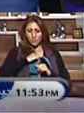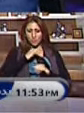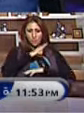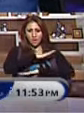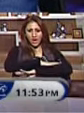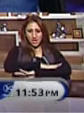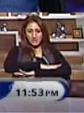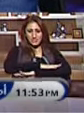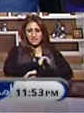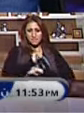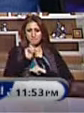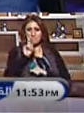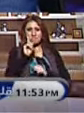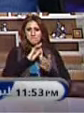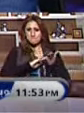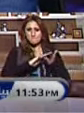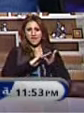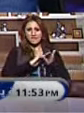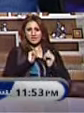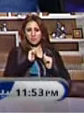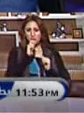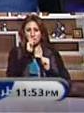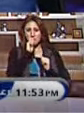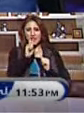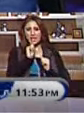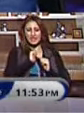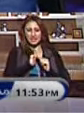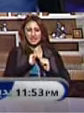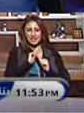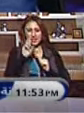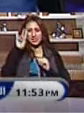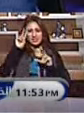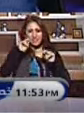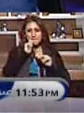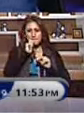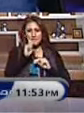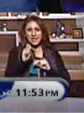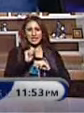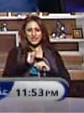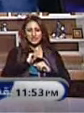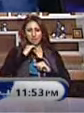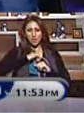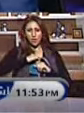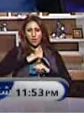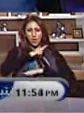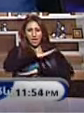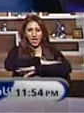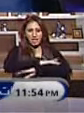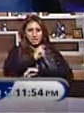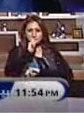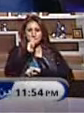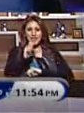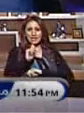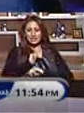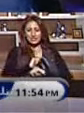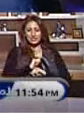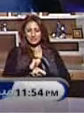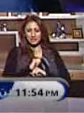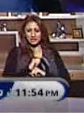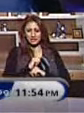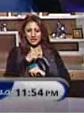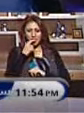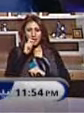خلقي شح امم بخل يعني اه بخل شديد ومن يوقى شح نفسه فاولئك هم المفلحون احنا